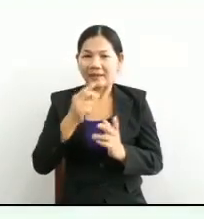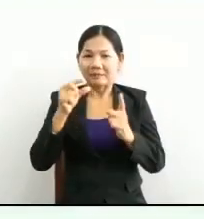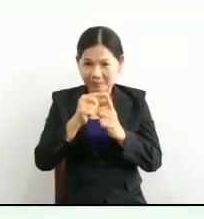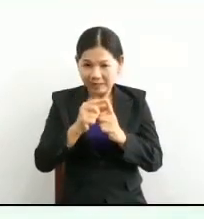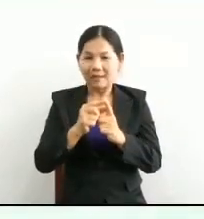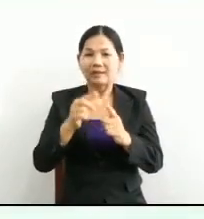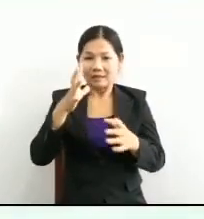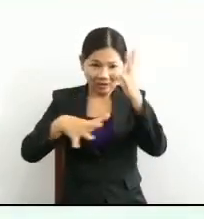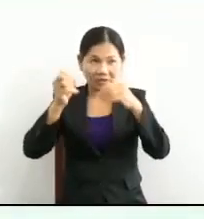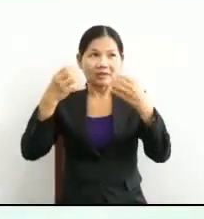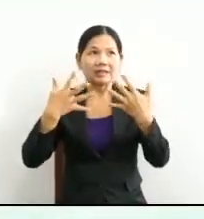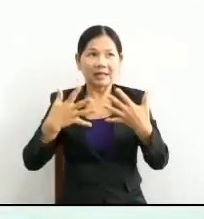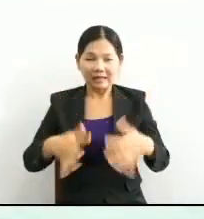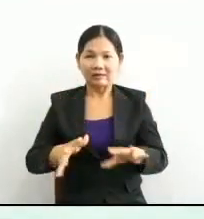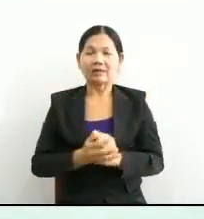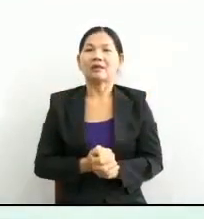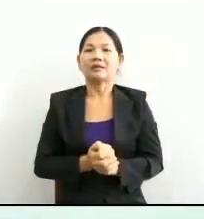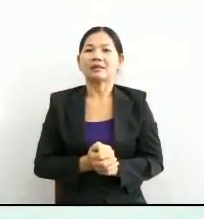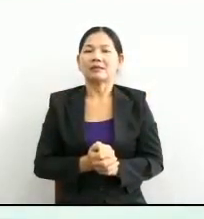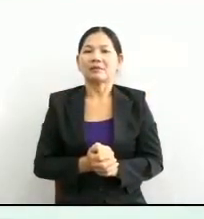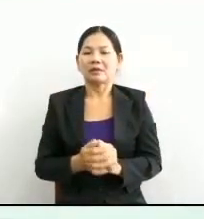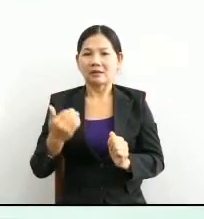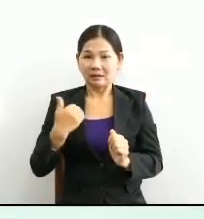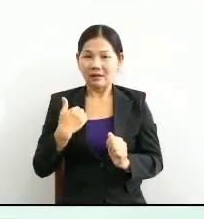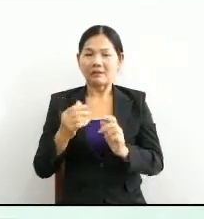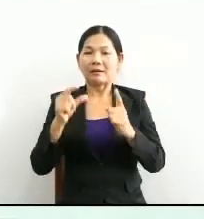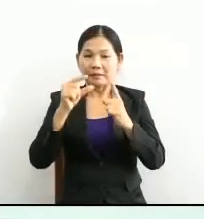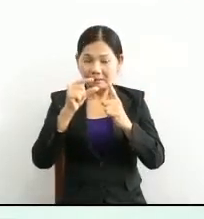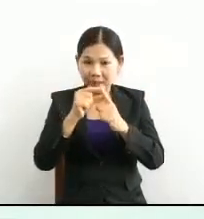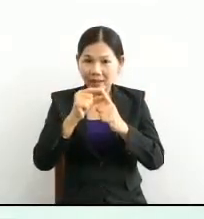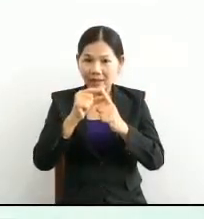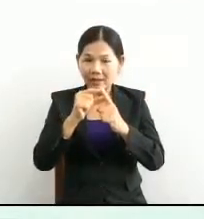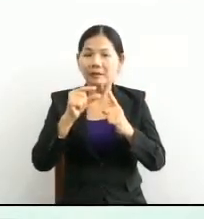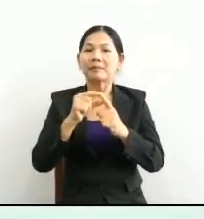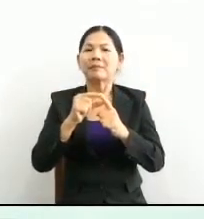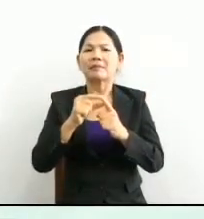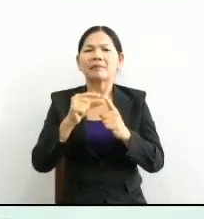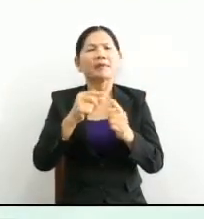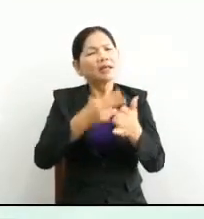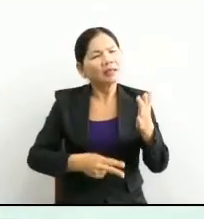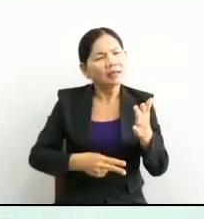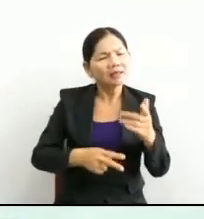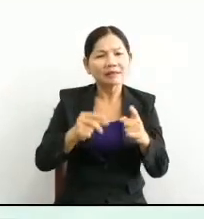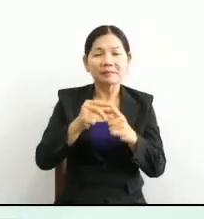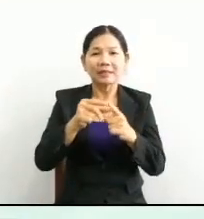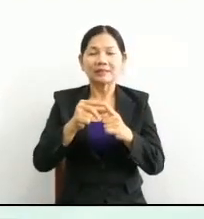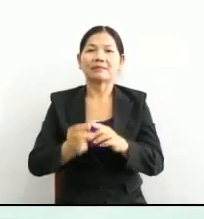rồi hời anh lấy những tập ba đó đó bạc đệ sạp nè con nít bạc đệ sạp cứ chị ấy con ạ